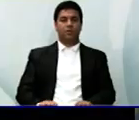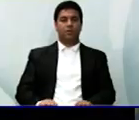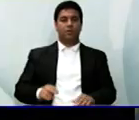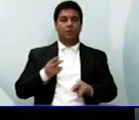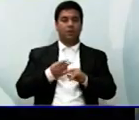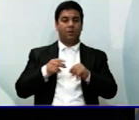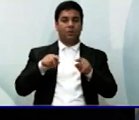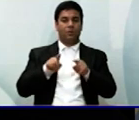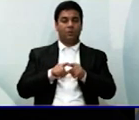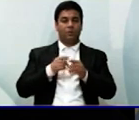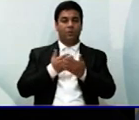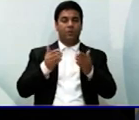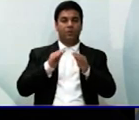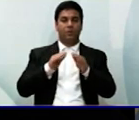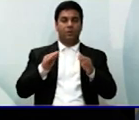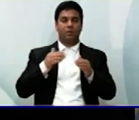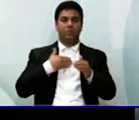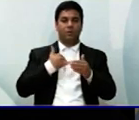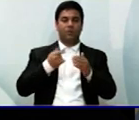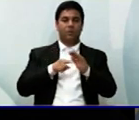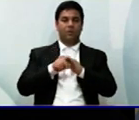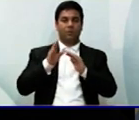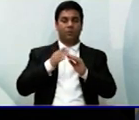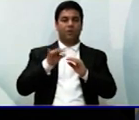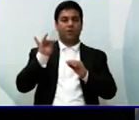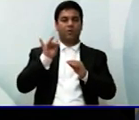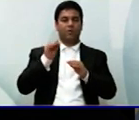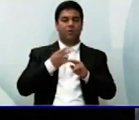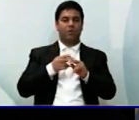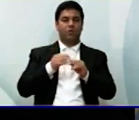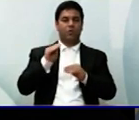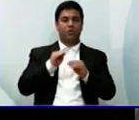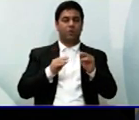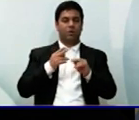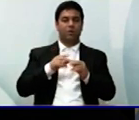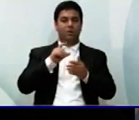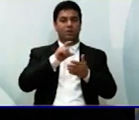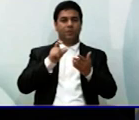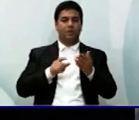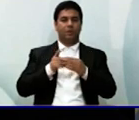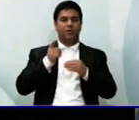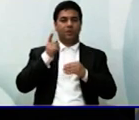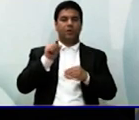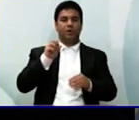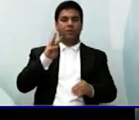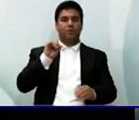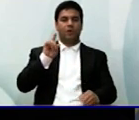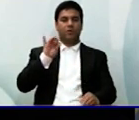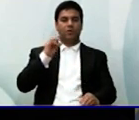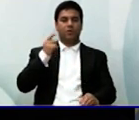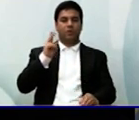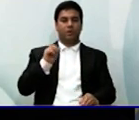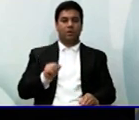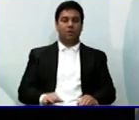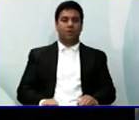Таким образом, ребята, мы вплотную подошли к истории создания стихотворения на далекой Амазонке.